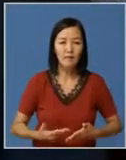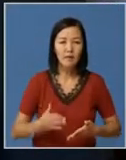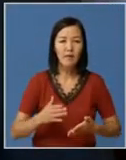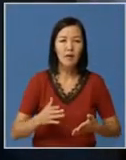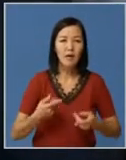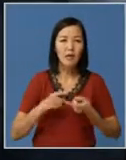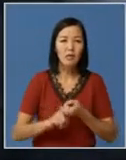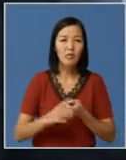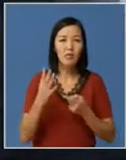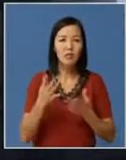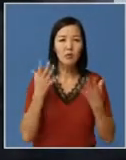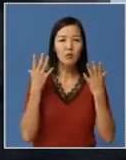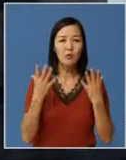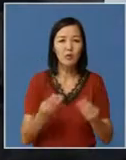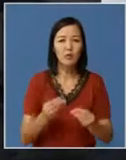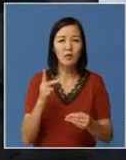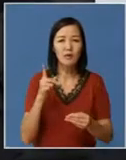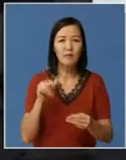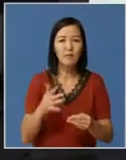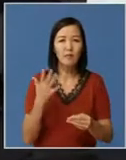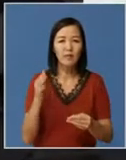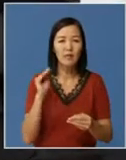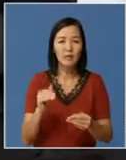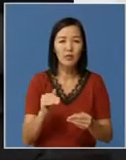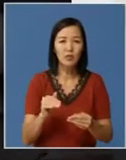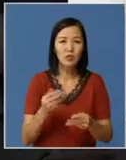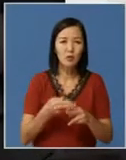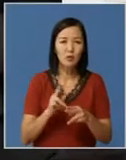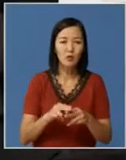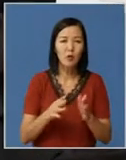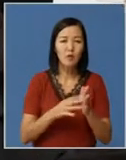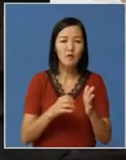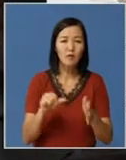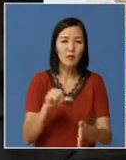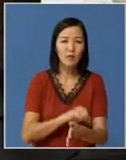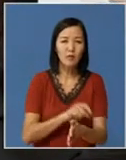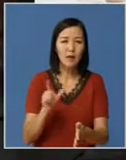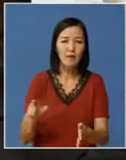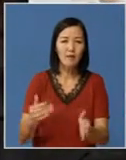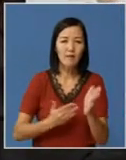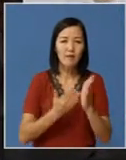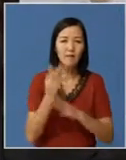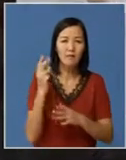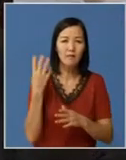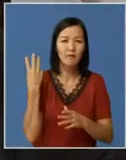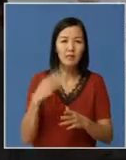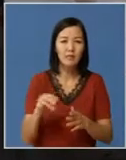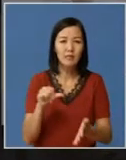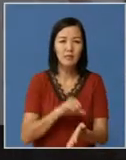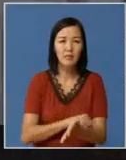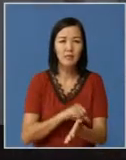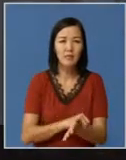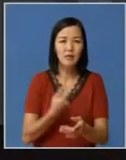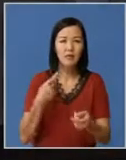течение 3 дней проверено около 2500 подучетных лиц, из которых около 900 наркоманов и